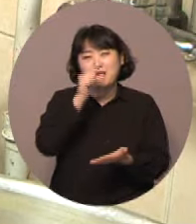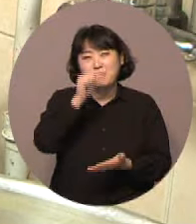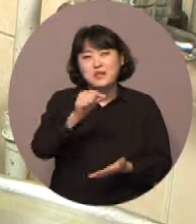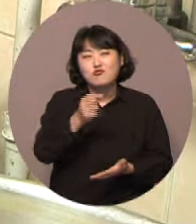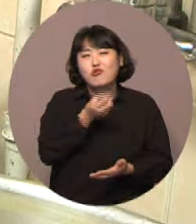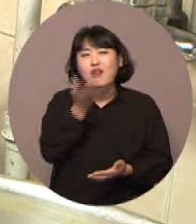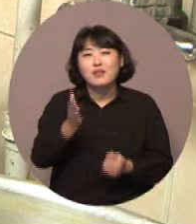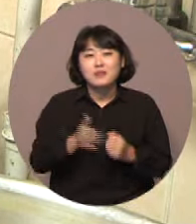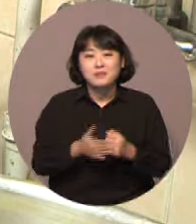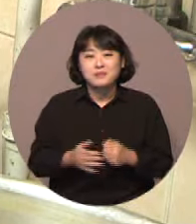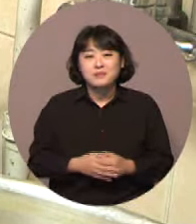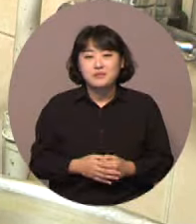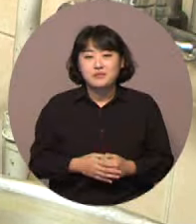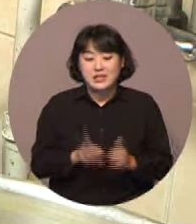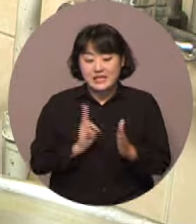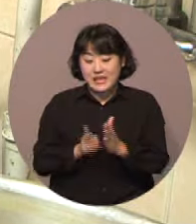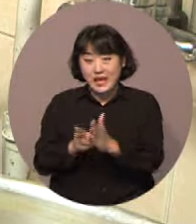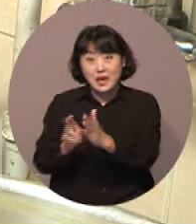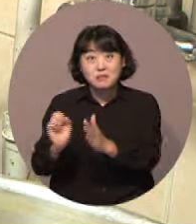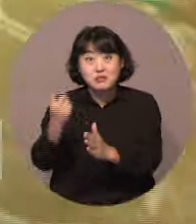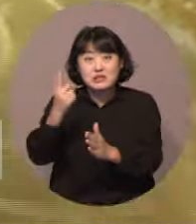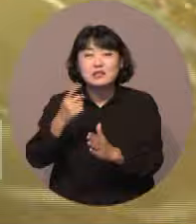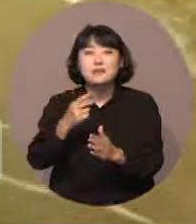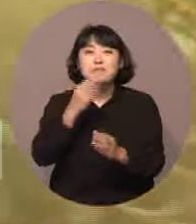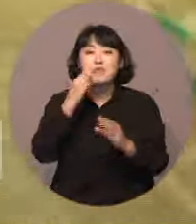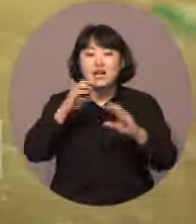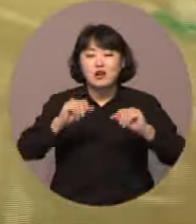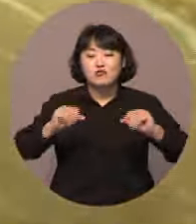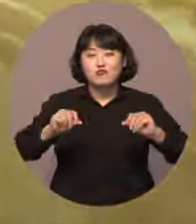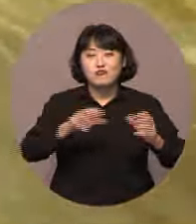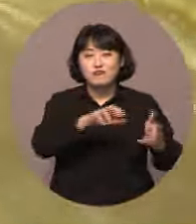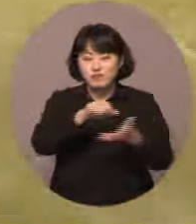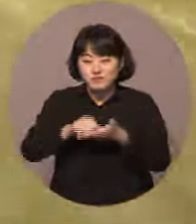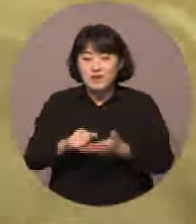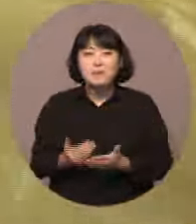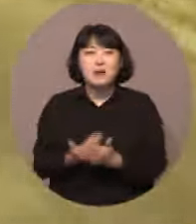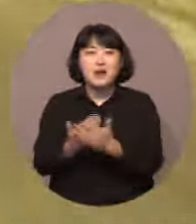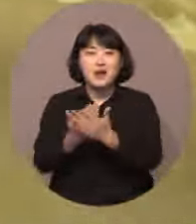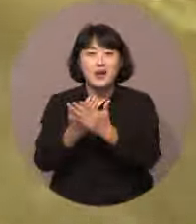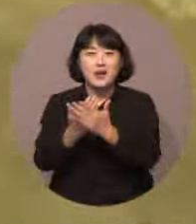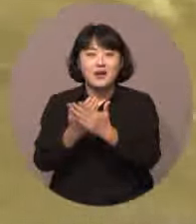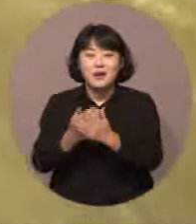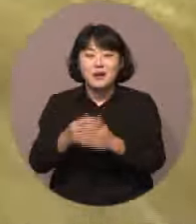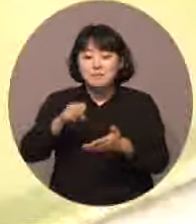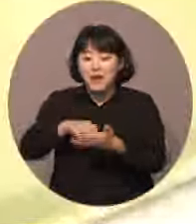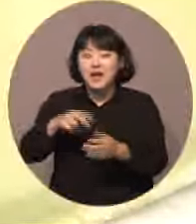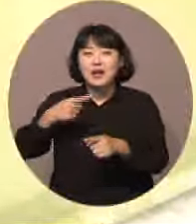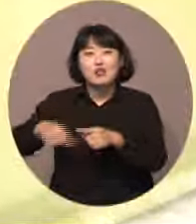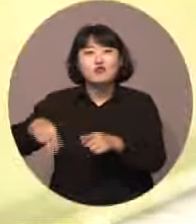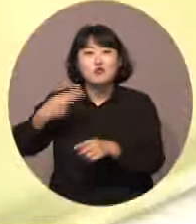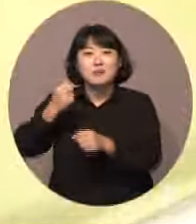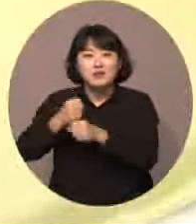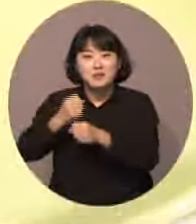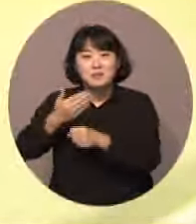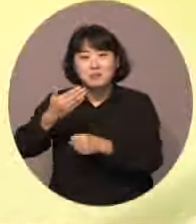철도를 통해 들어온 밀가루가 칼국수와 빵이 됐고 도시 성장과 함께 이제는 대전의 대표 음식이 돼